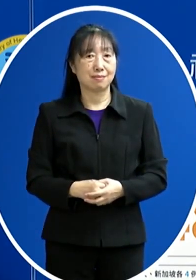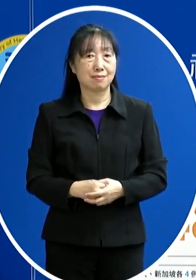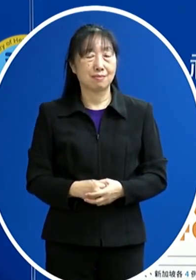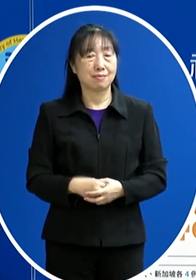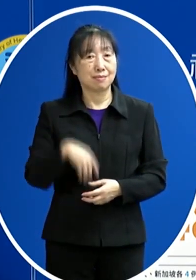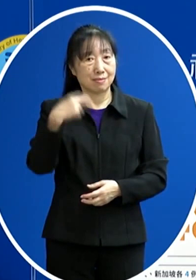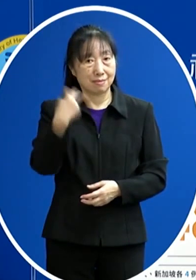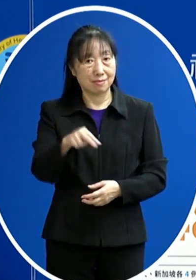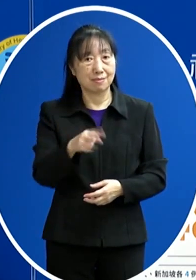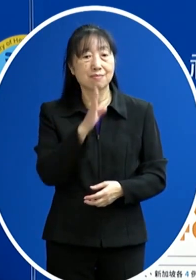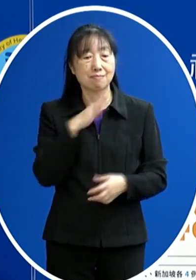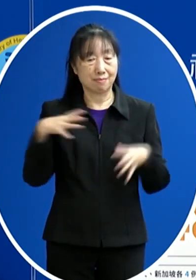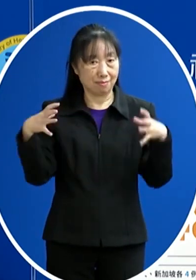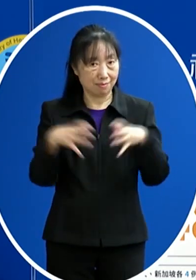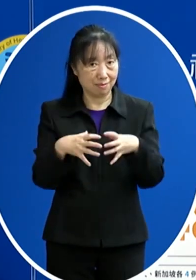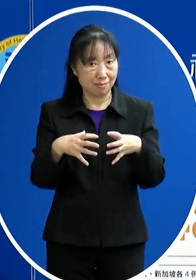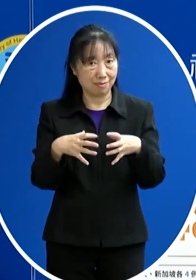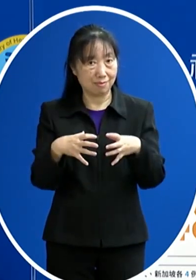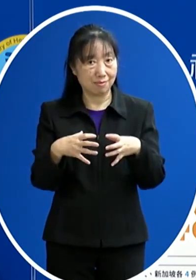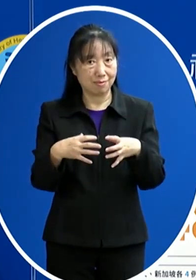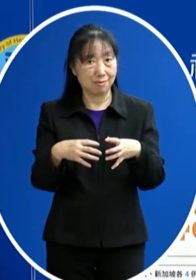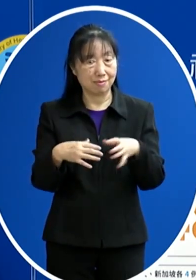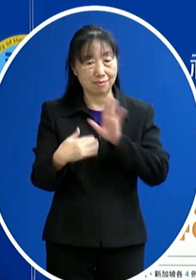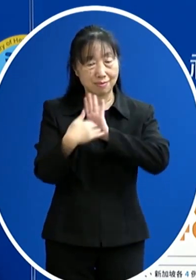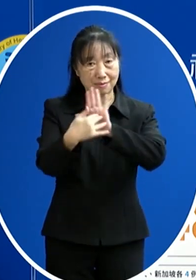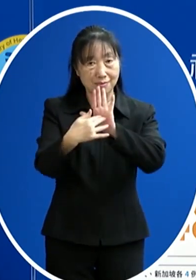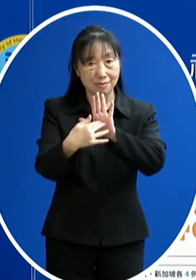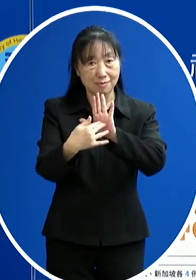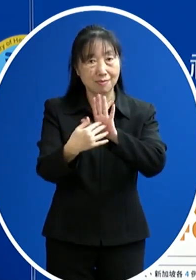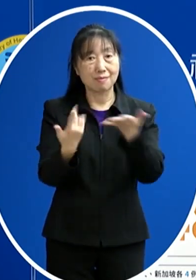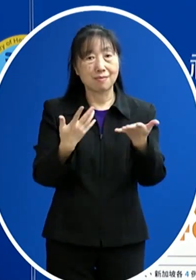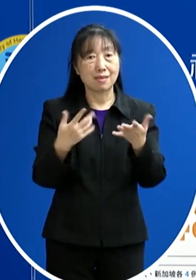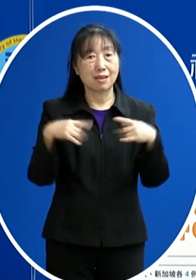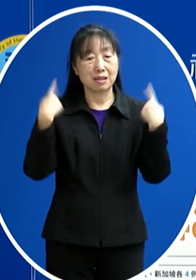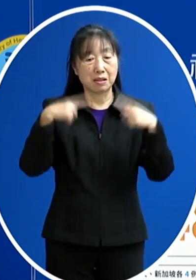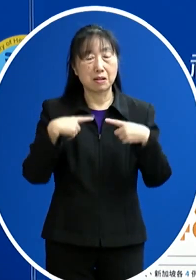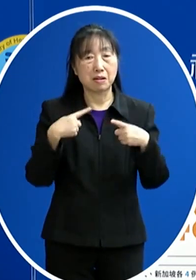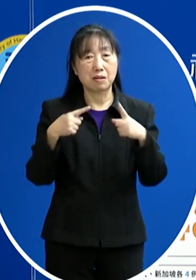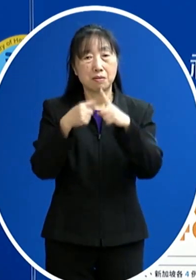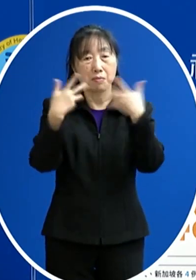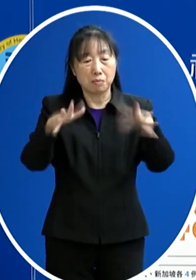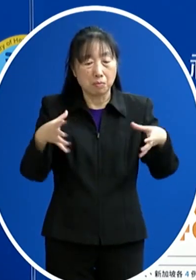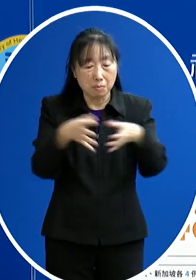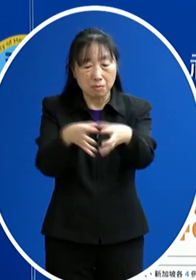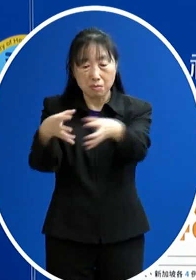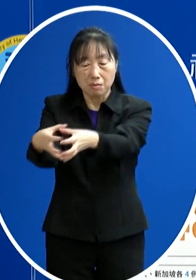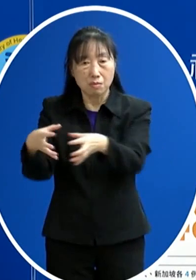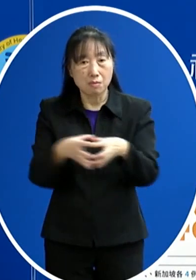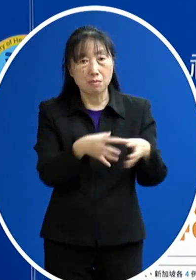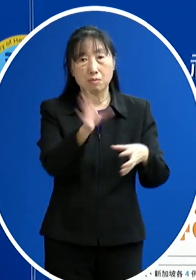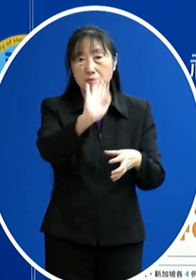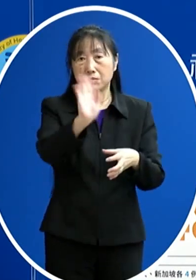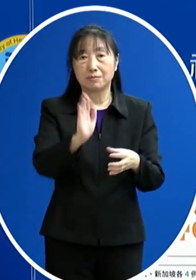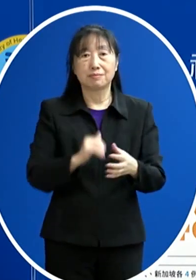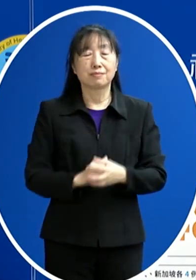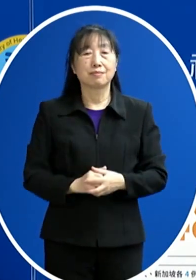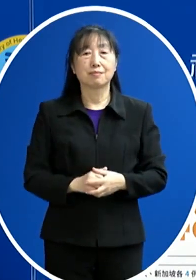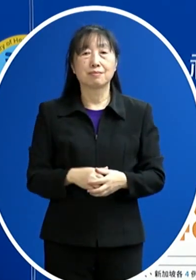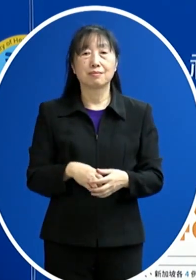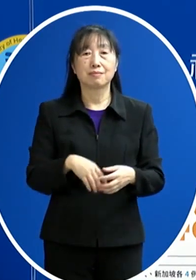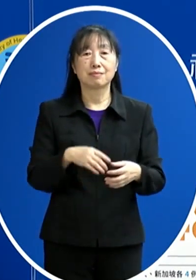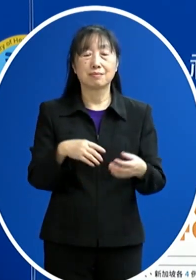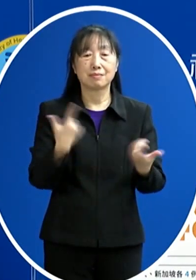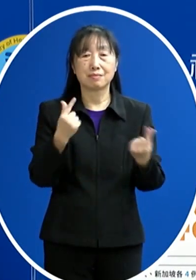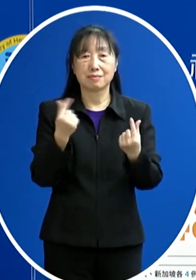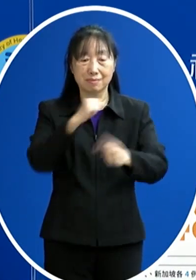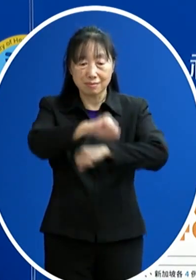要大家一起来防止聚集、群聚等等相关的啊这些场所，所以跟活动，